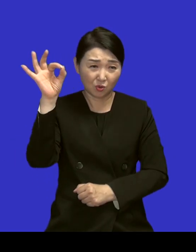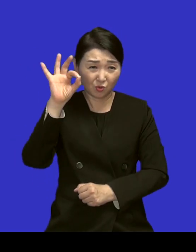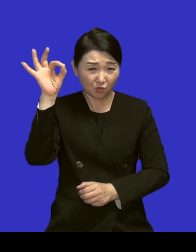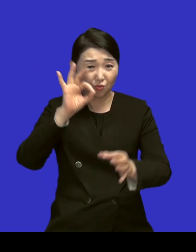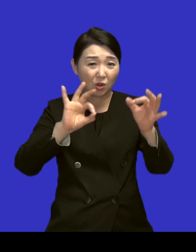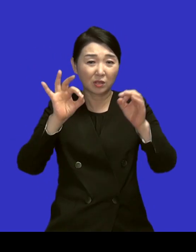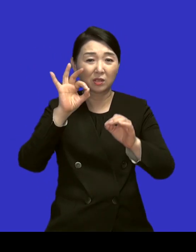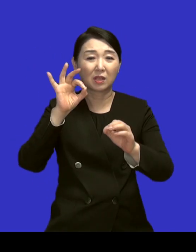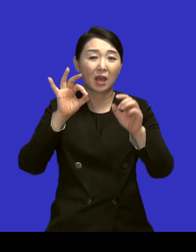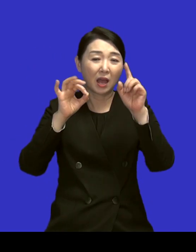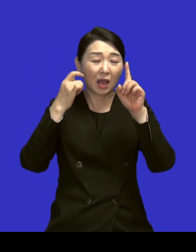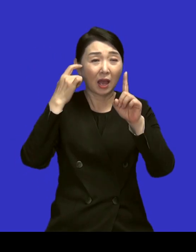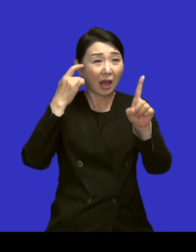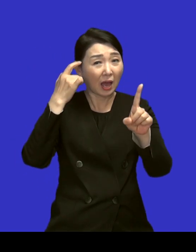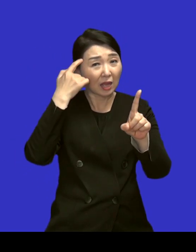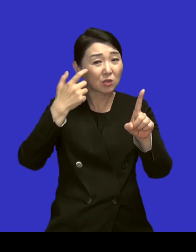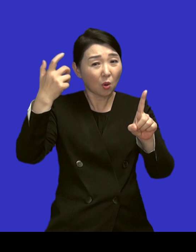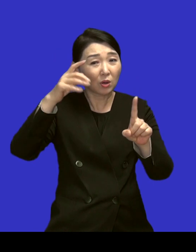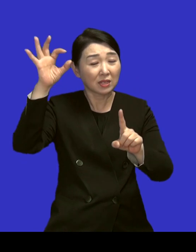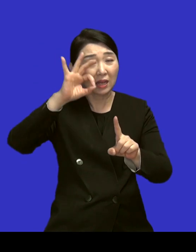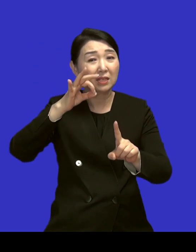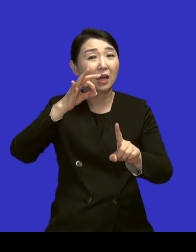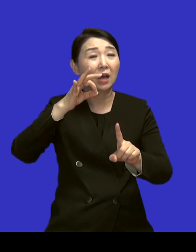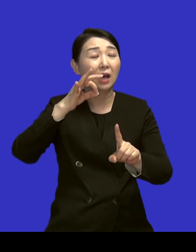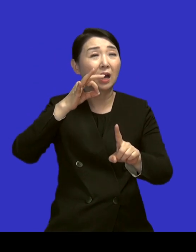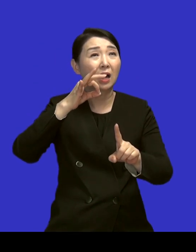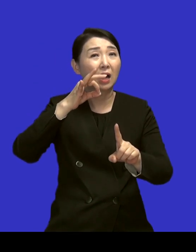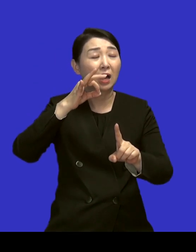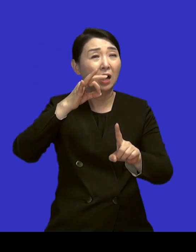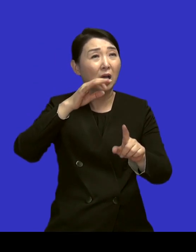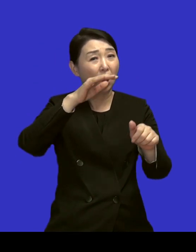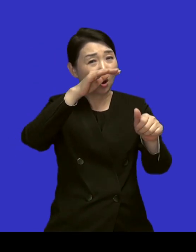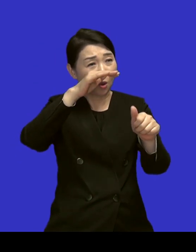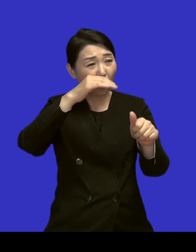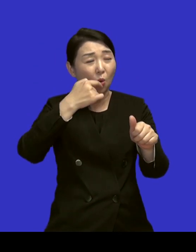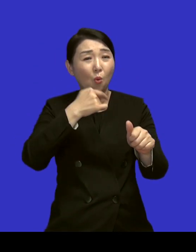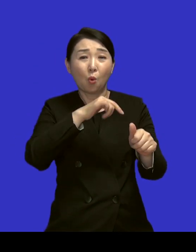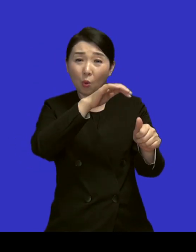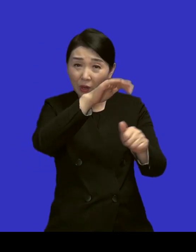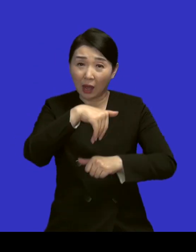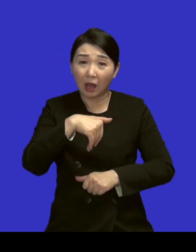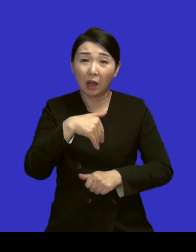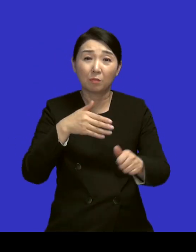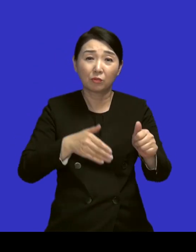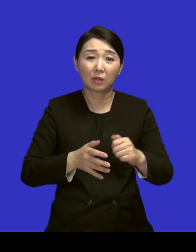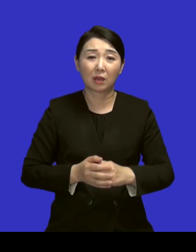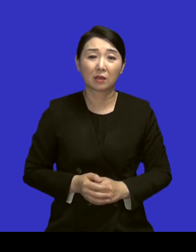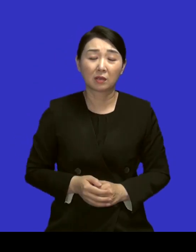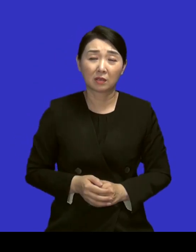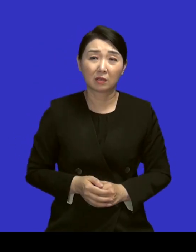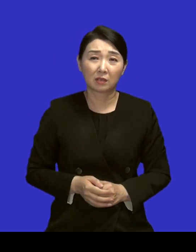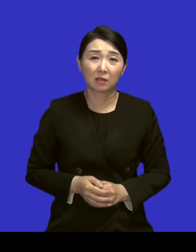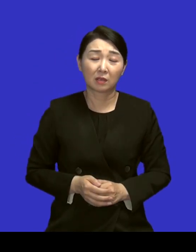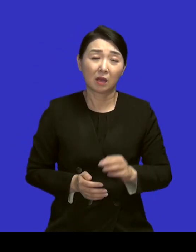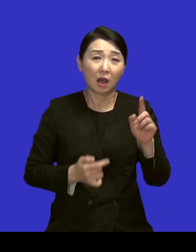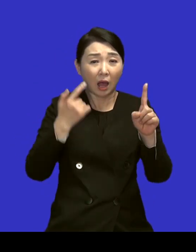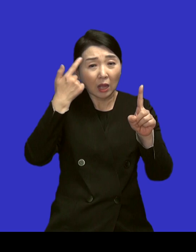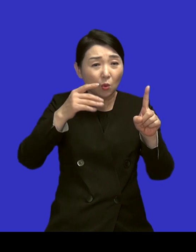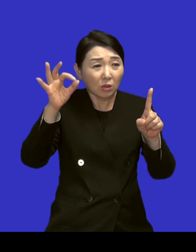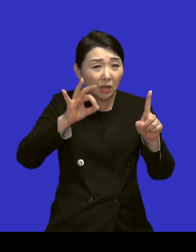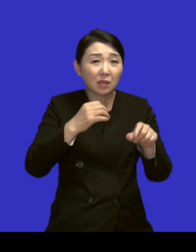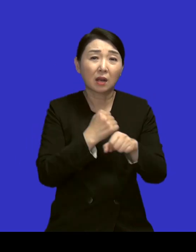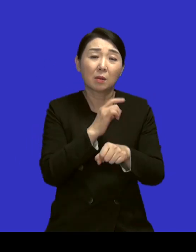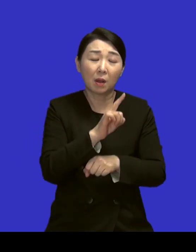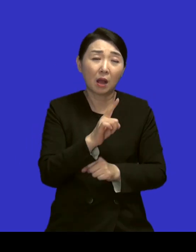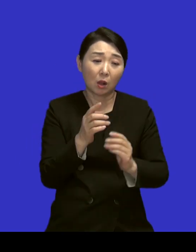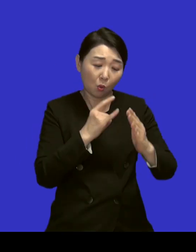달래요. 근데 그 진리를 구하는 한 영혼을 찾아와 달라고 하는 장소가 회당이 아닌 거예요. 회당에 가면